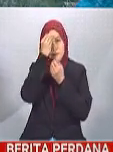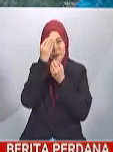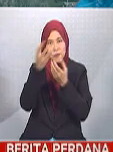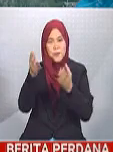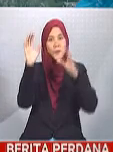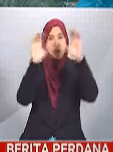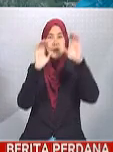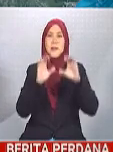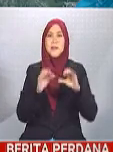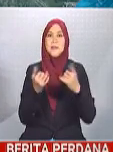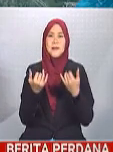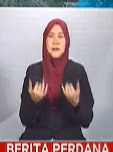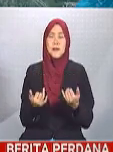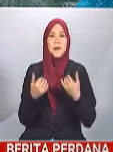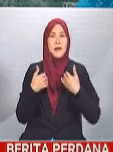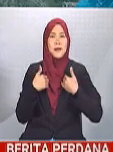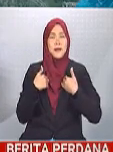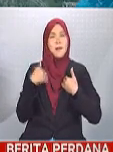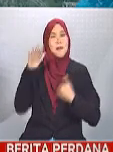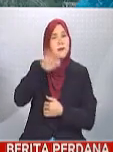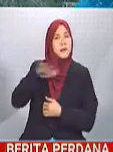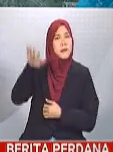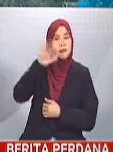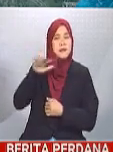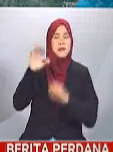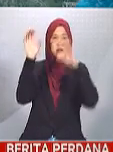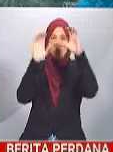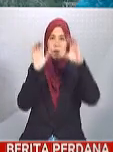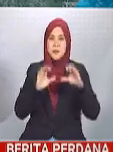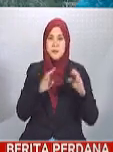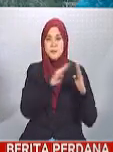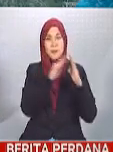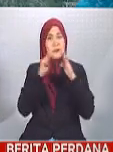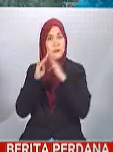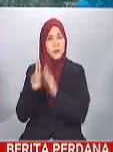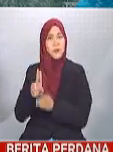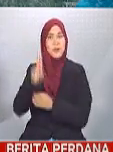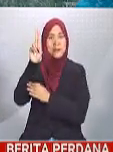pada malam ini. Berikut adalah ramalan cuaca bagi bandar-bandar